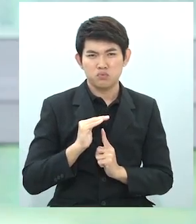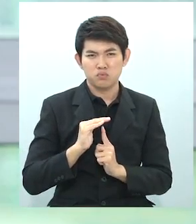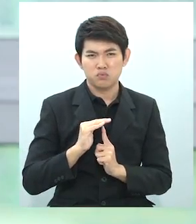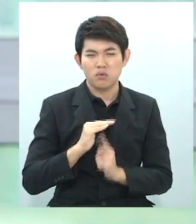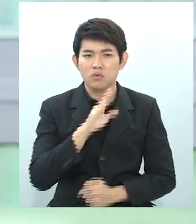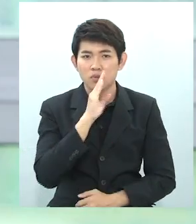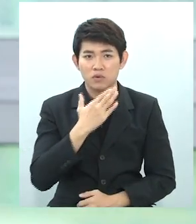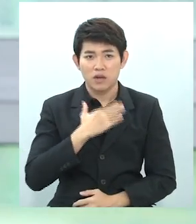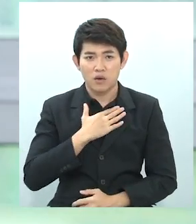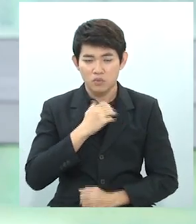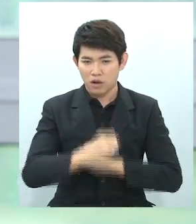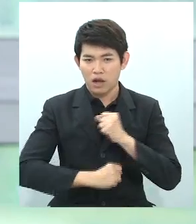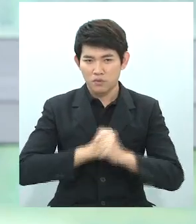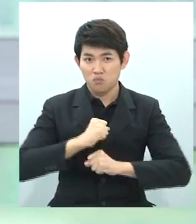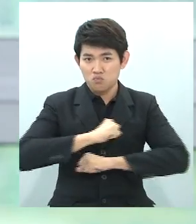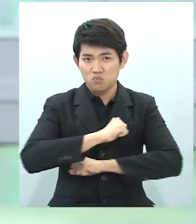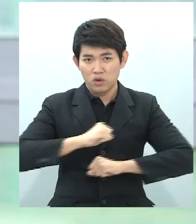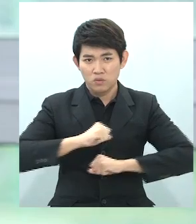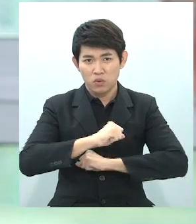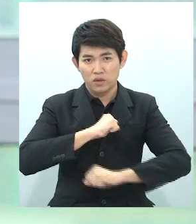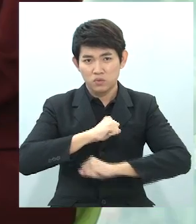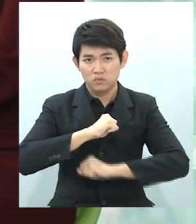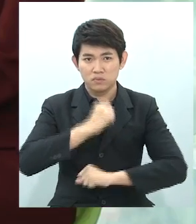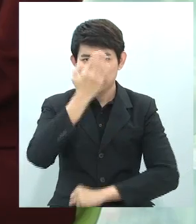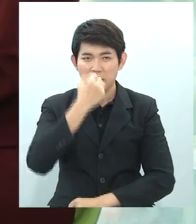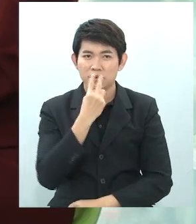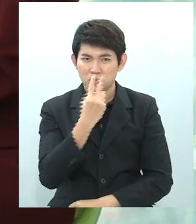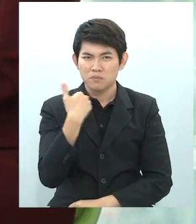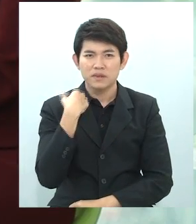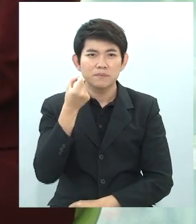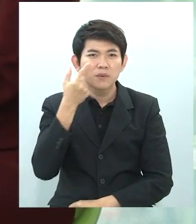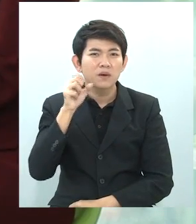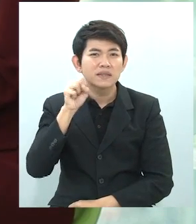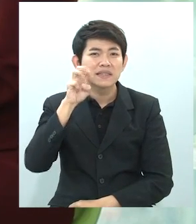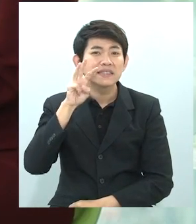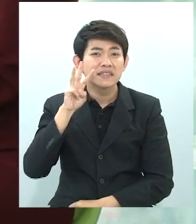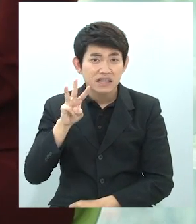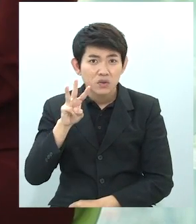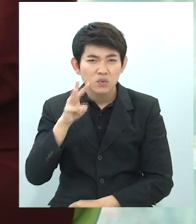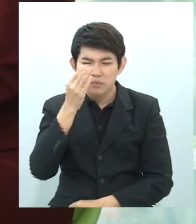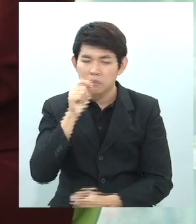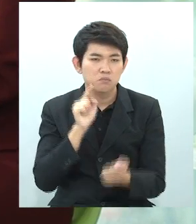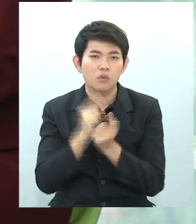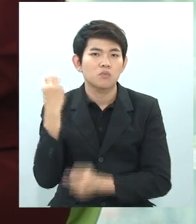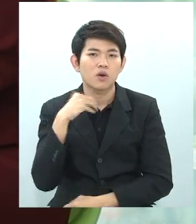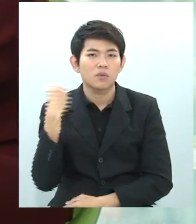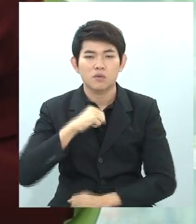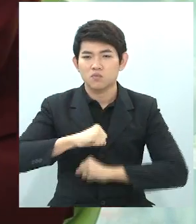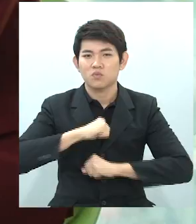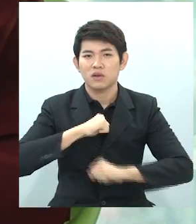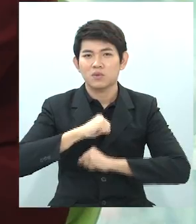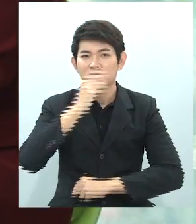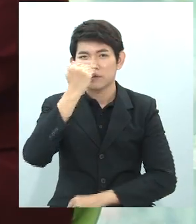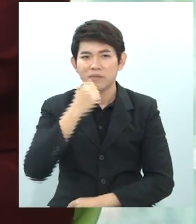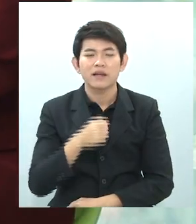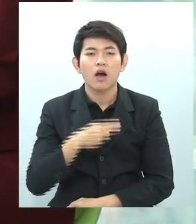ราเข้าสู่วัยหนุ่มสาวหรือในช่วงวัยรุ่นนะคะเพราะฉะนั้นจะเห็นว่าสิวเนี่ยก็จะเจอได้บ่อยในวัยรุ่นนะคะเนื่องจากฮอร์โมนแอนโดรเจ